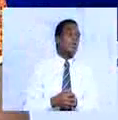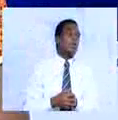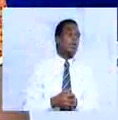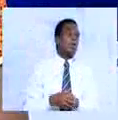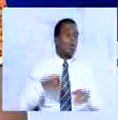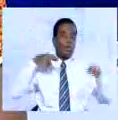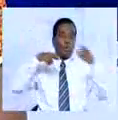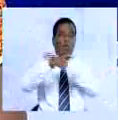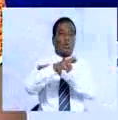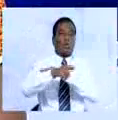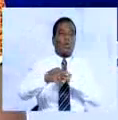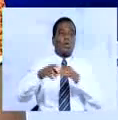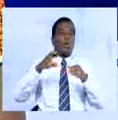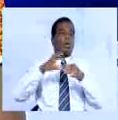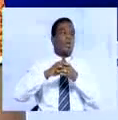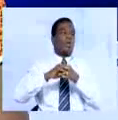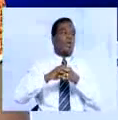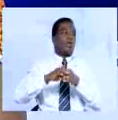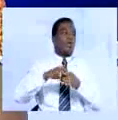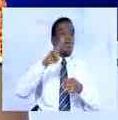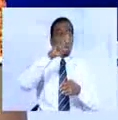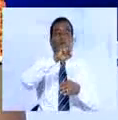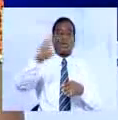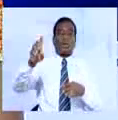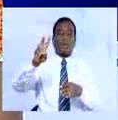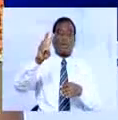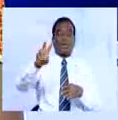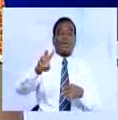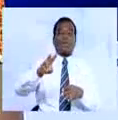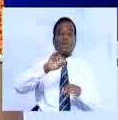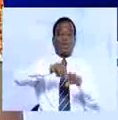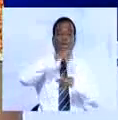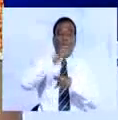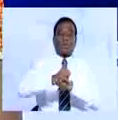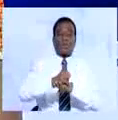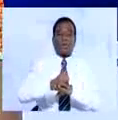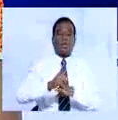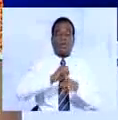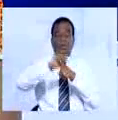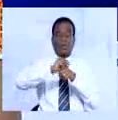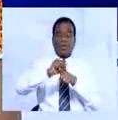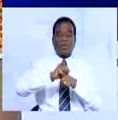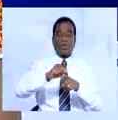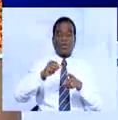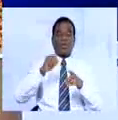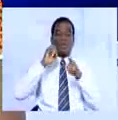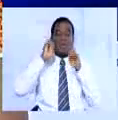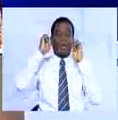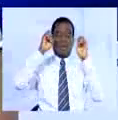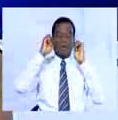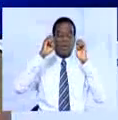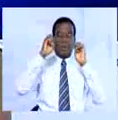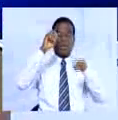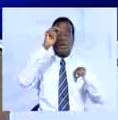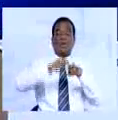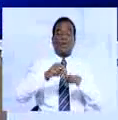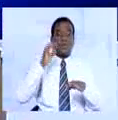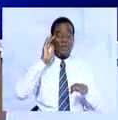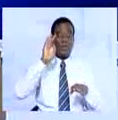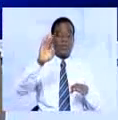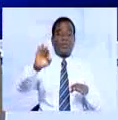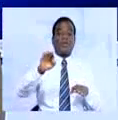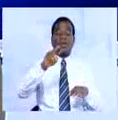Rentrée solennelle de 102 instituts de formation et d'éducation féminine repartis sur toute l'étendue du pays.